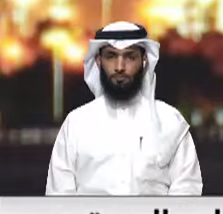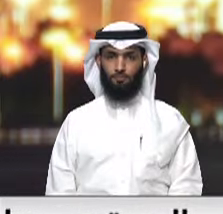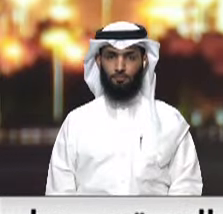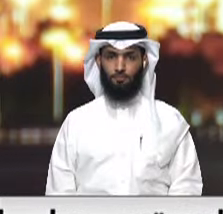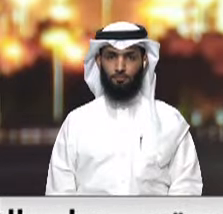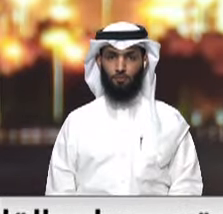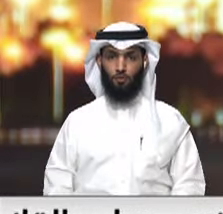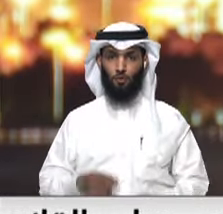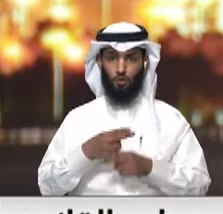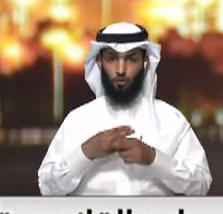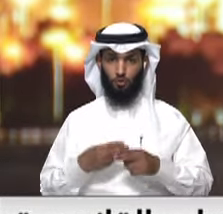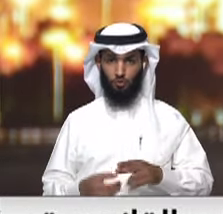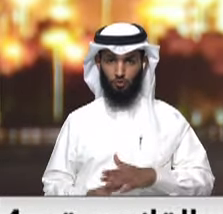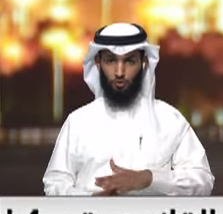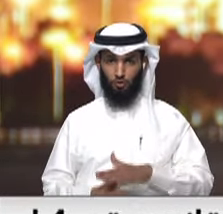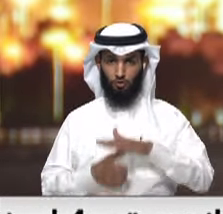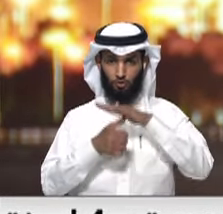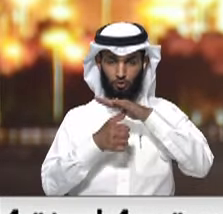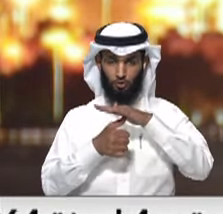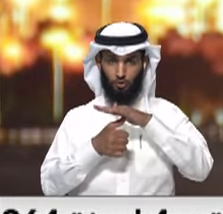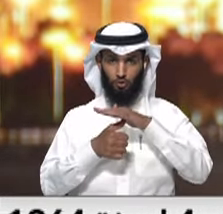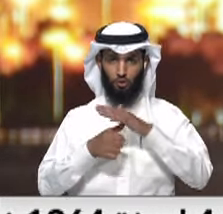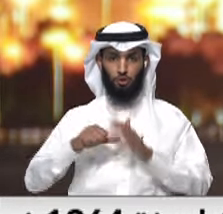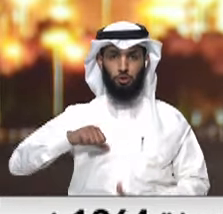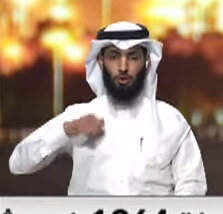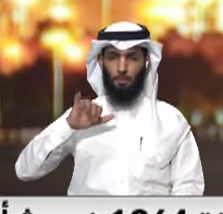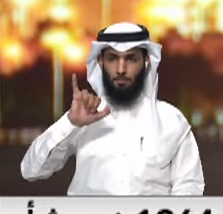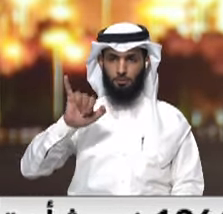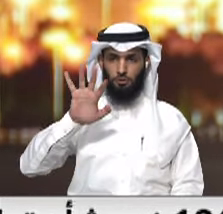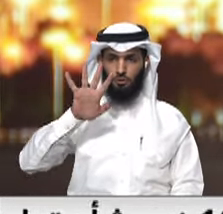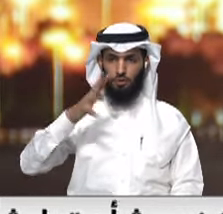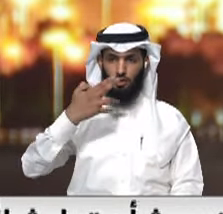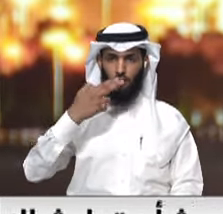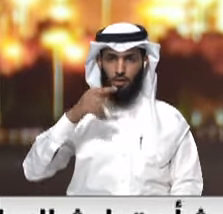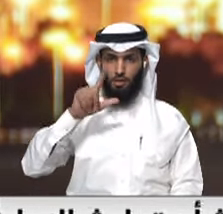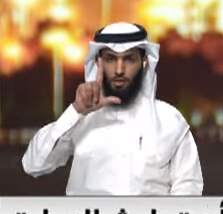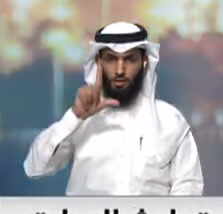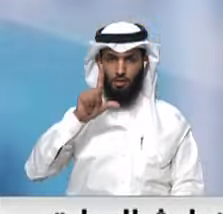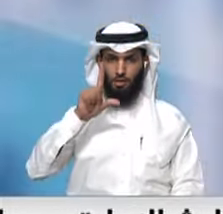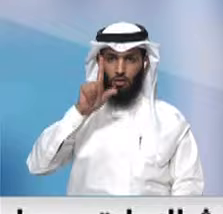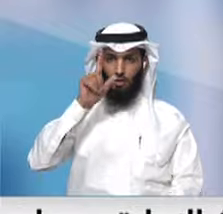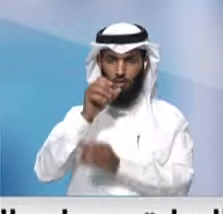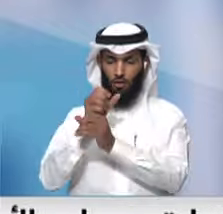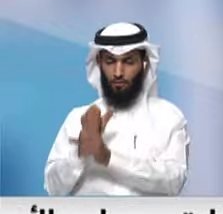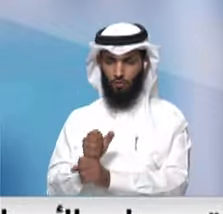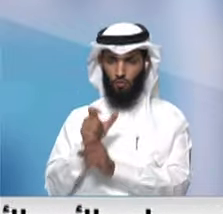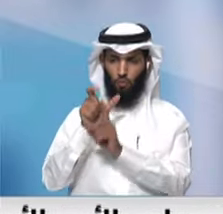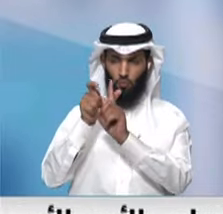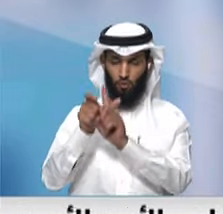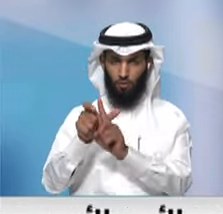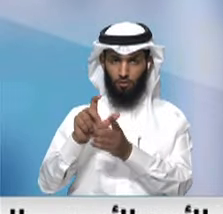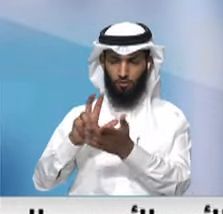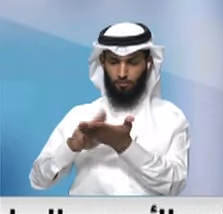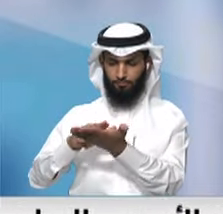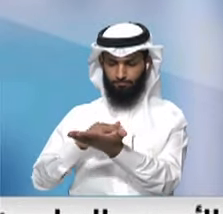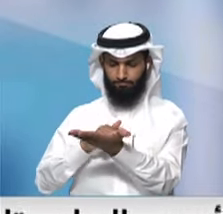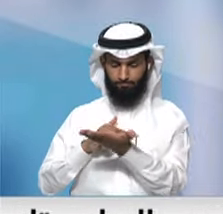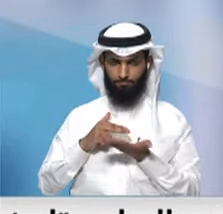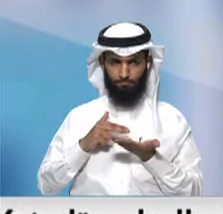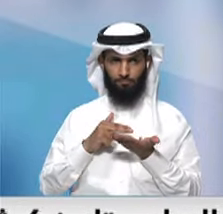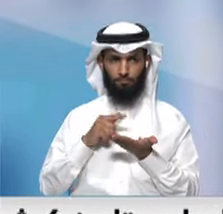تلقى حضره صاحب السمو امير البلاد الشيخ مشعل الاحمد الجابر الصباح حفظه الله ورعاه رساله